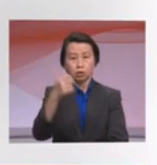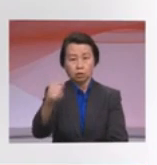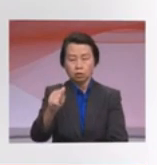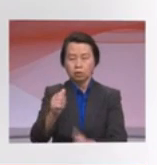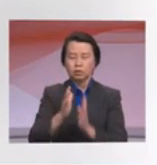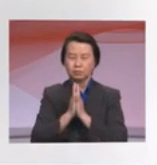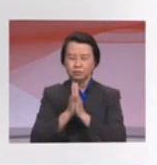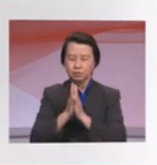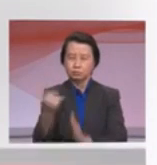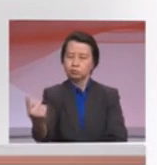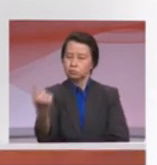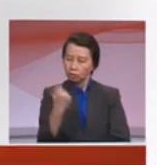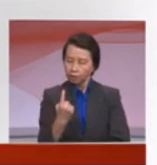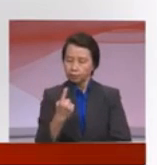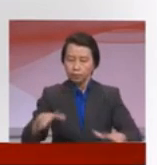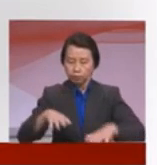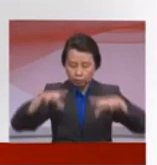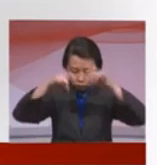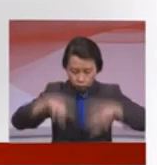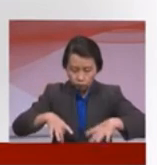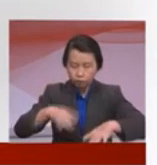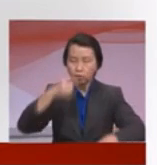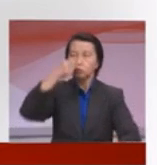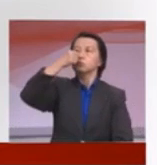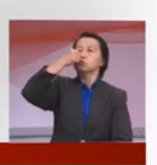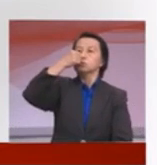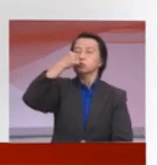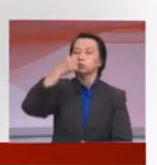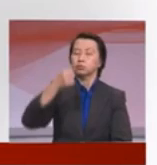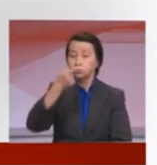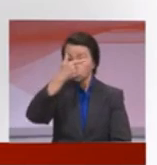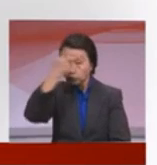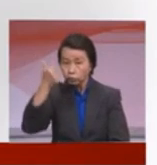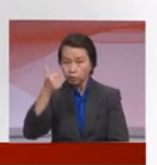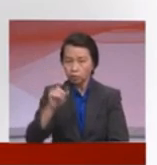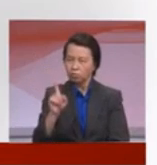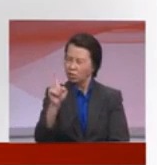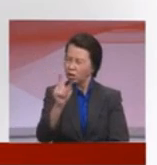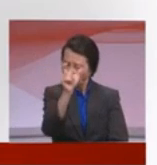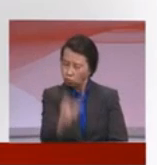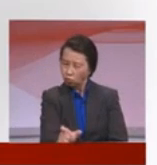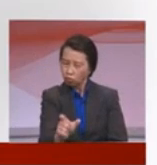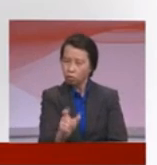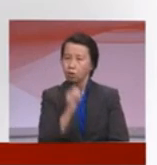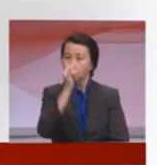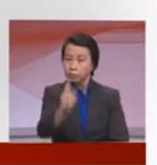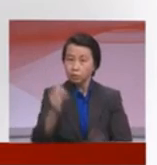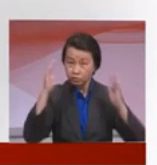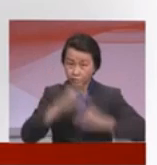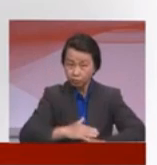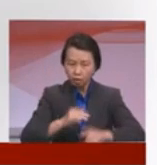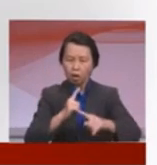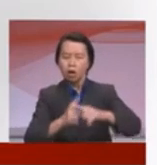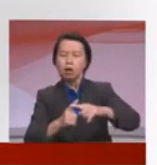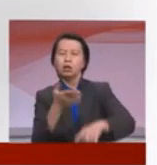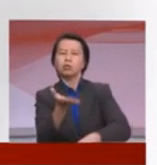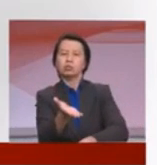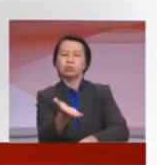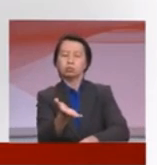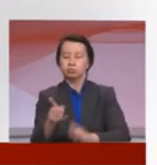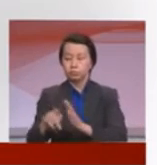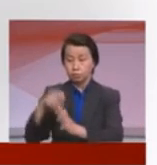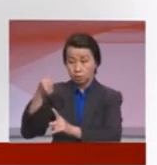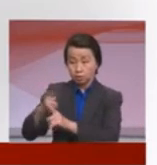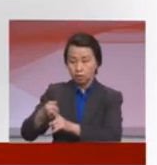diminta tampil melakukan ujian COVID-19. Ini kerana salah seorang jemaah yang hadir didapati positif.